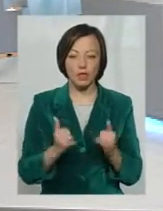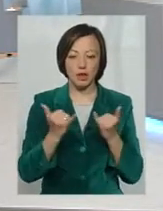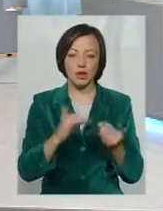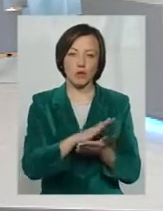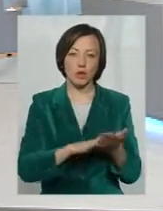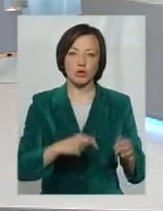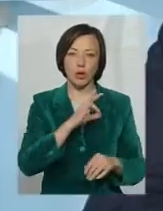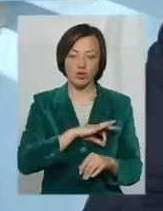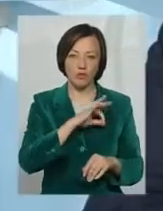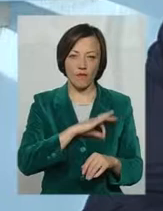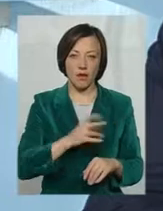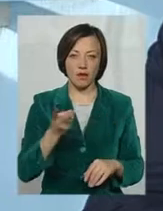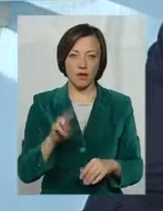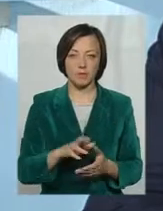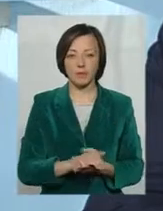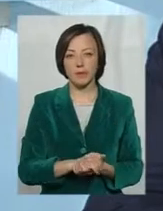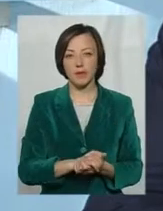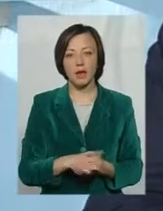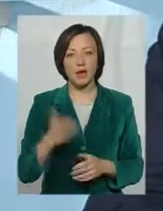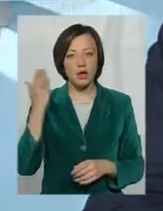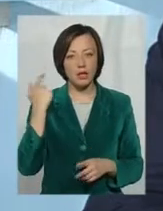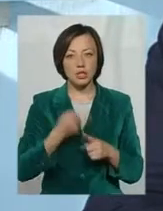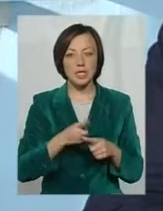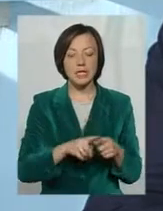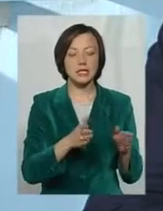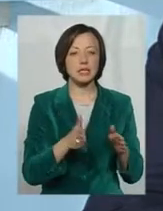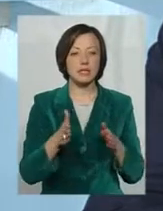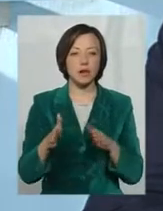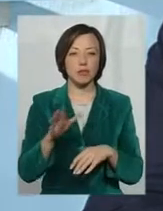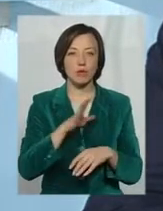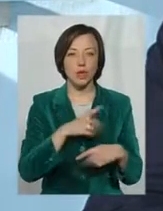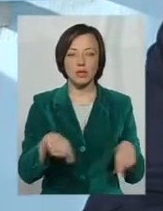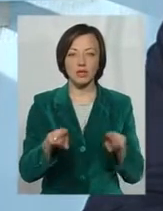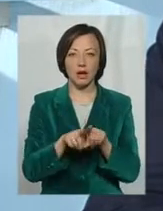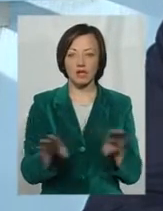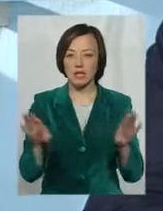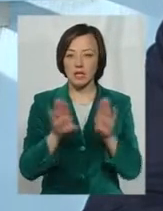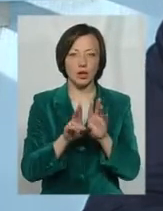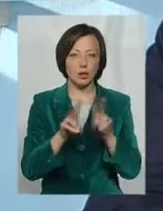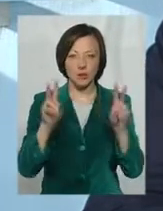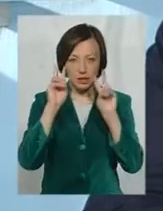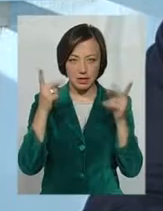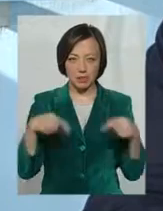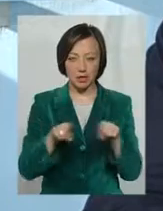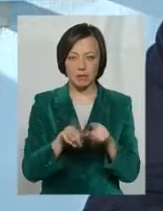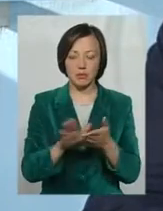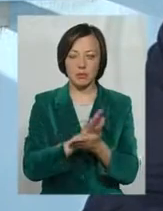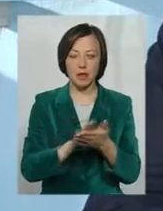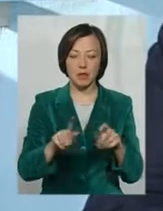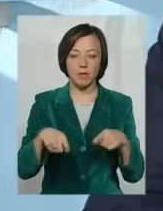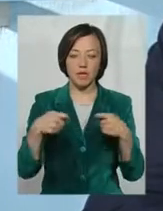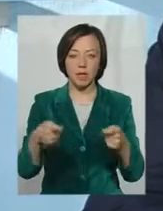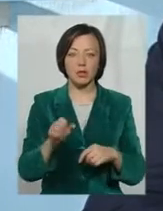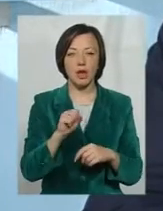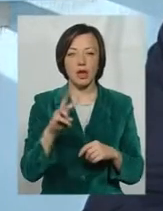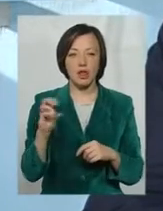подальшого користування. Власне, раніше ця система була також закритою, майже ніхто не знав про такі безоплатні передачі,